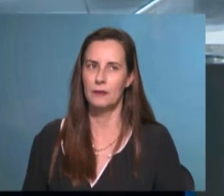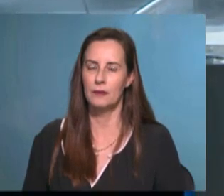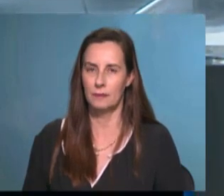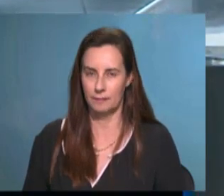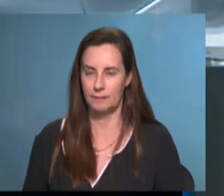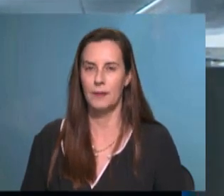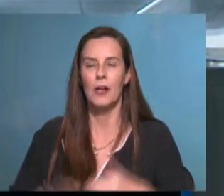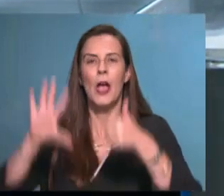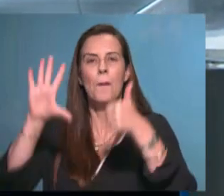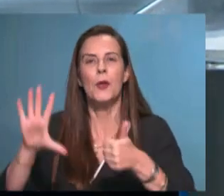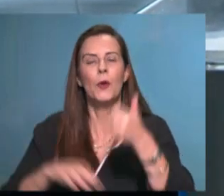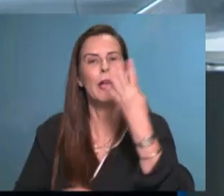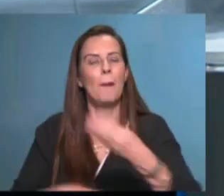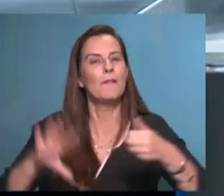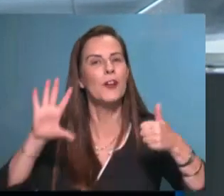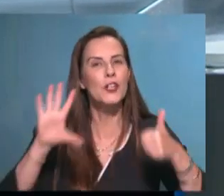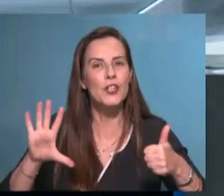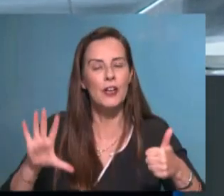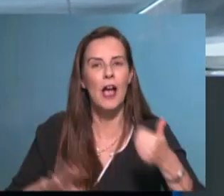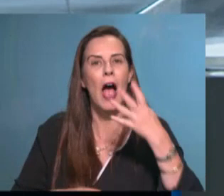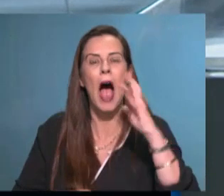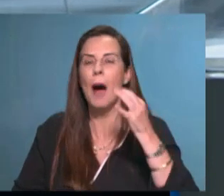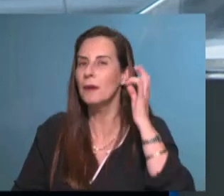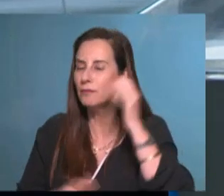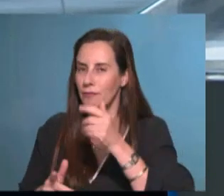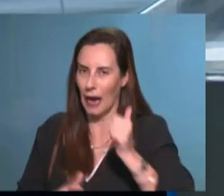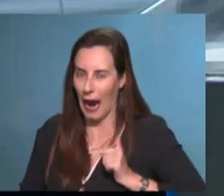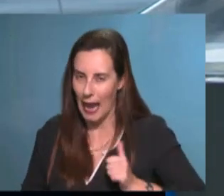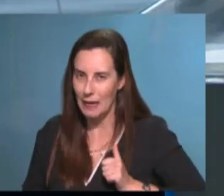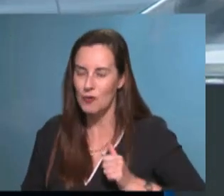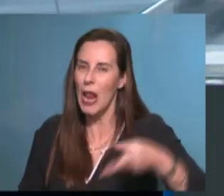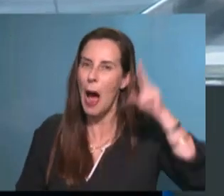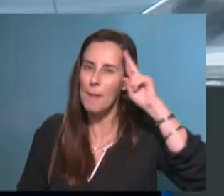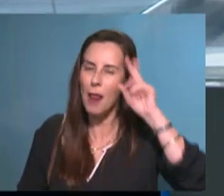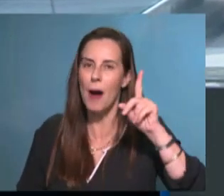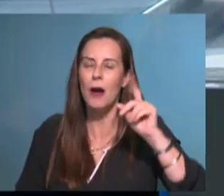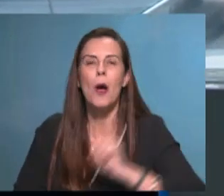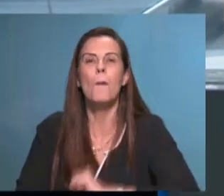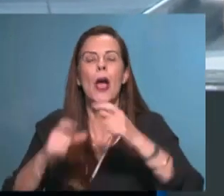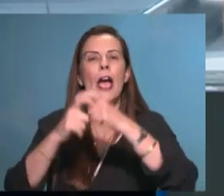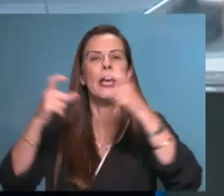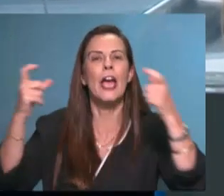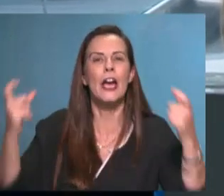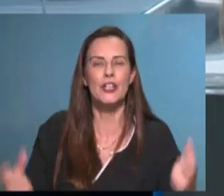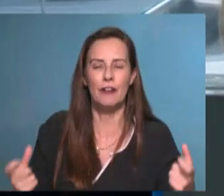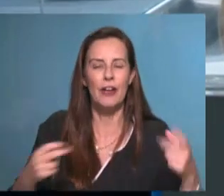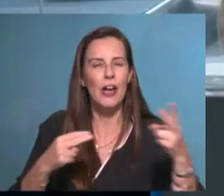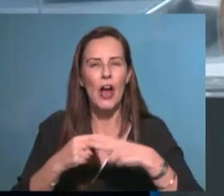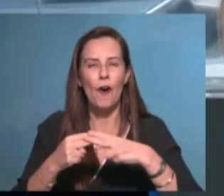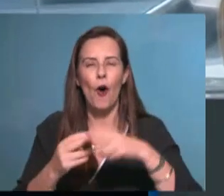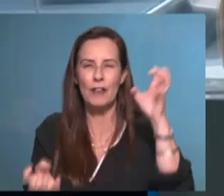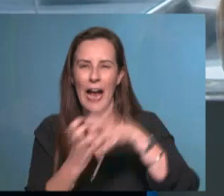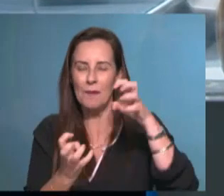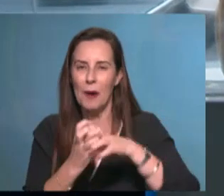ביוני 1946, 40 לוחמות ולוחמים של הפלמ"ח פוצצו את גשר אל חמה ליד חמת גדר